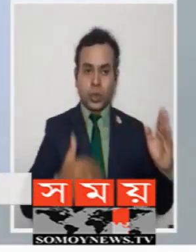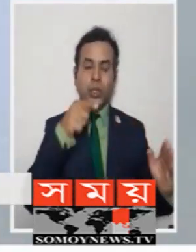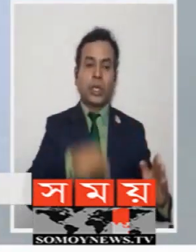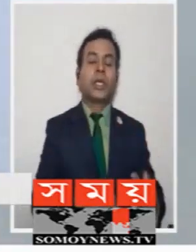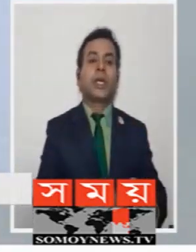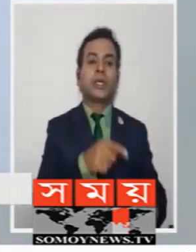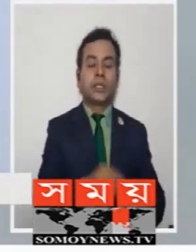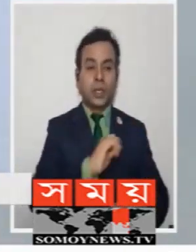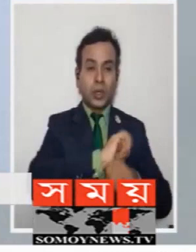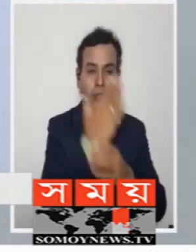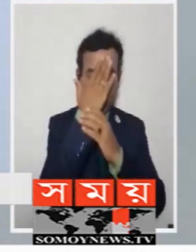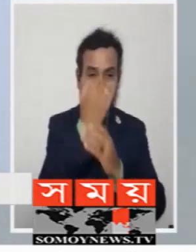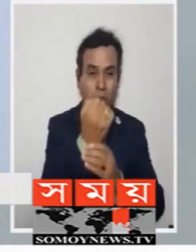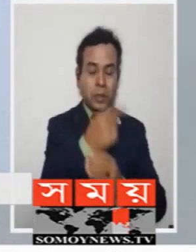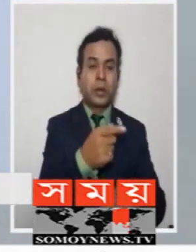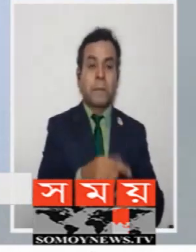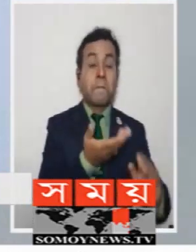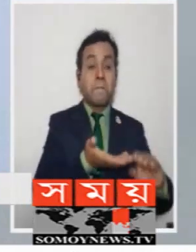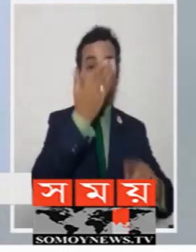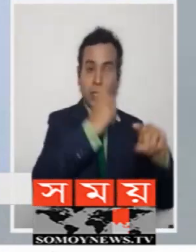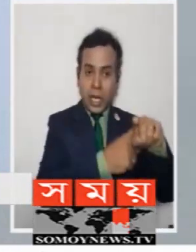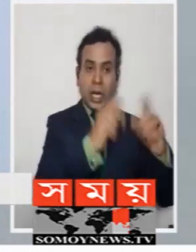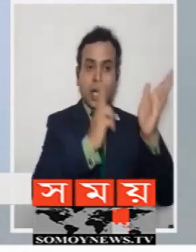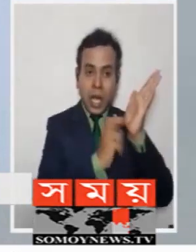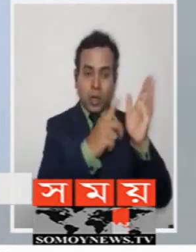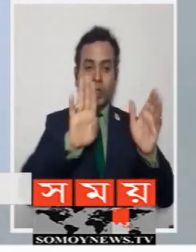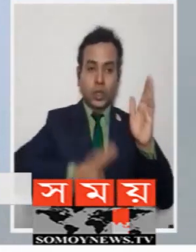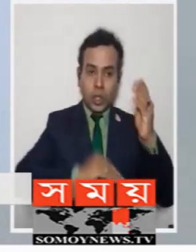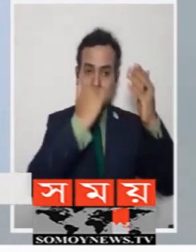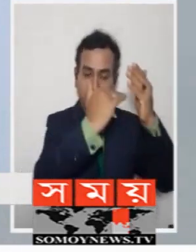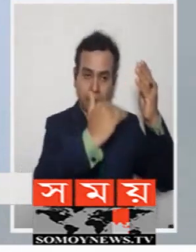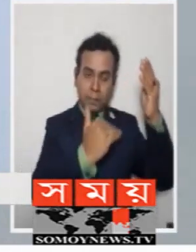বিভিন্ন বিভাগে আমাদের শনাক্ত পাওয়া যাচ্ছে।